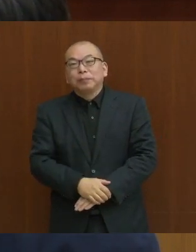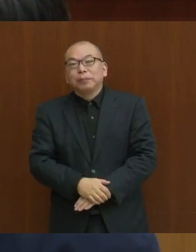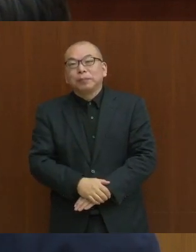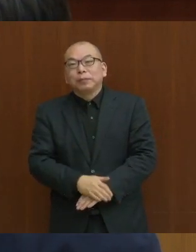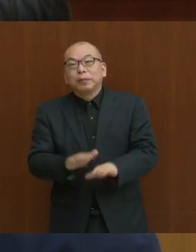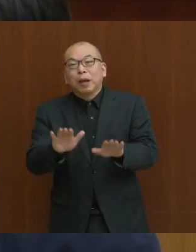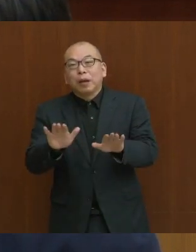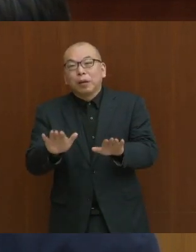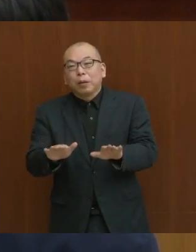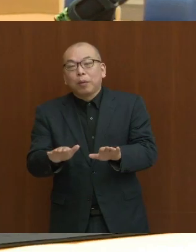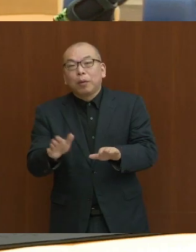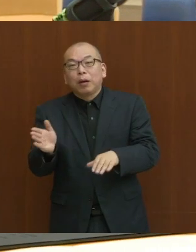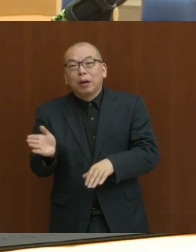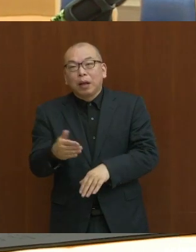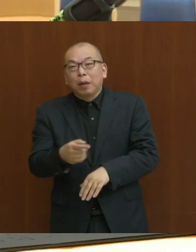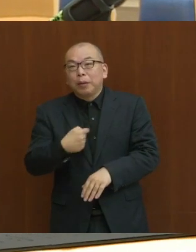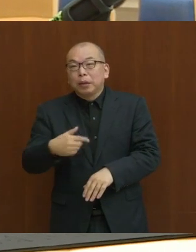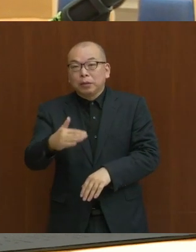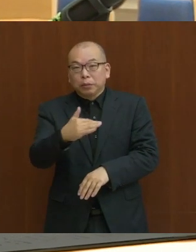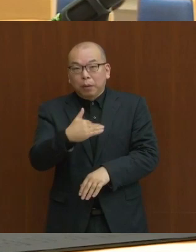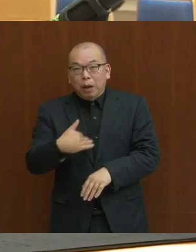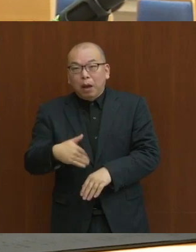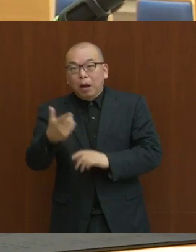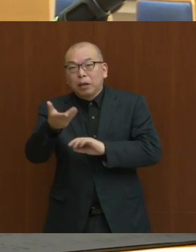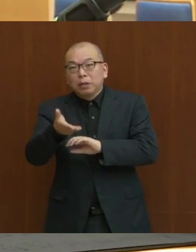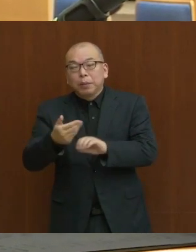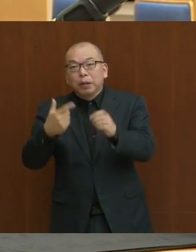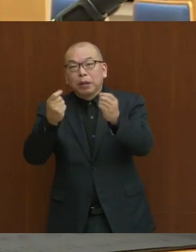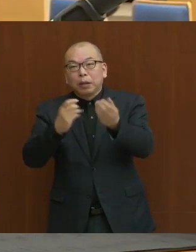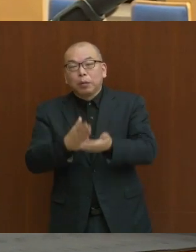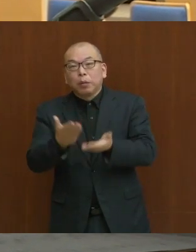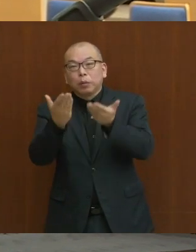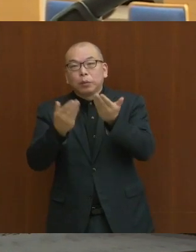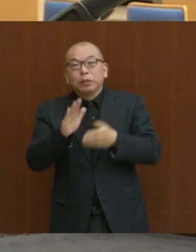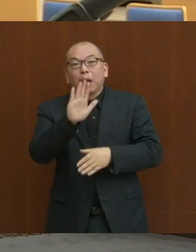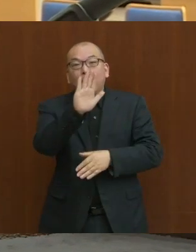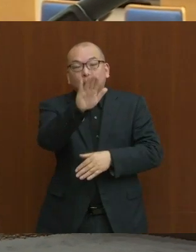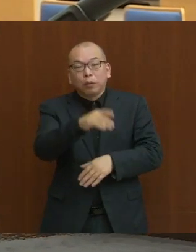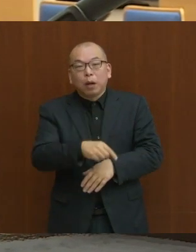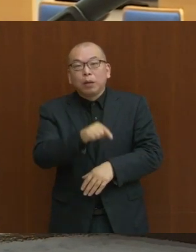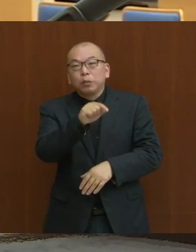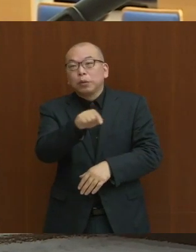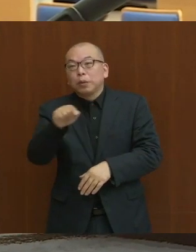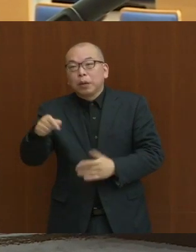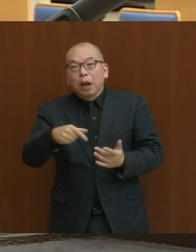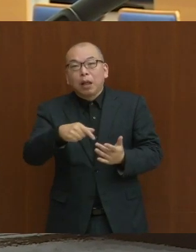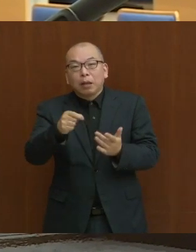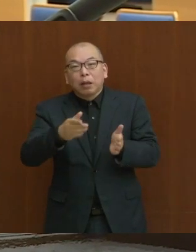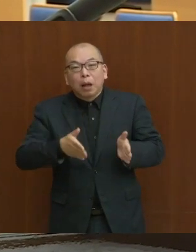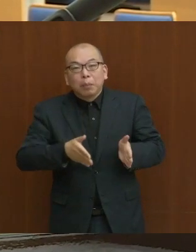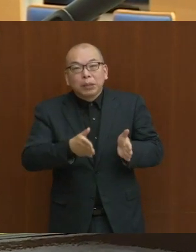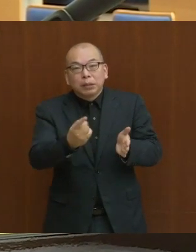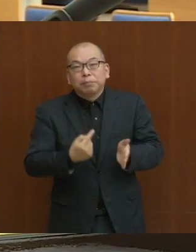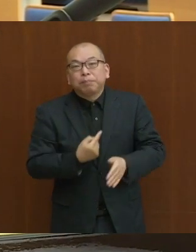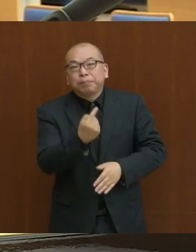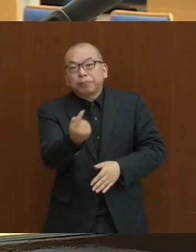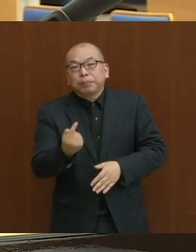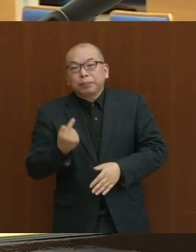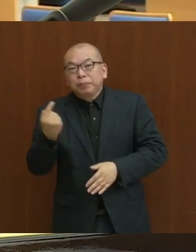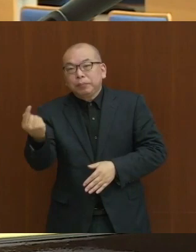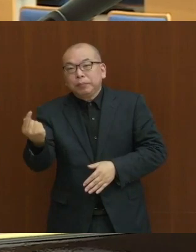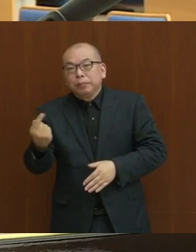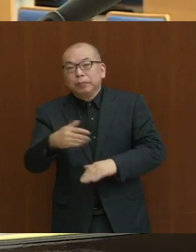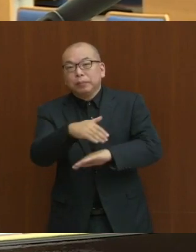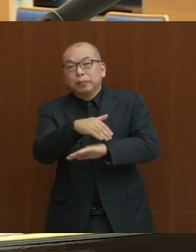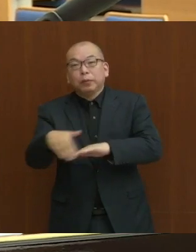本日を境に、私たちは島根大学を巣立ち、それぞれが選んだ道へと新たな一歩を踏み出